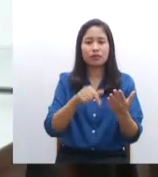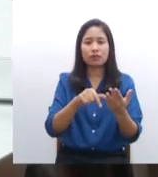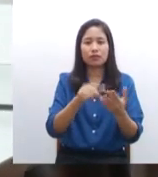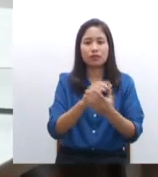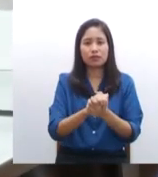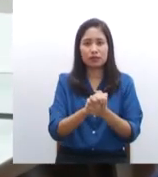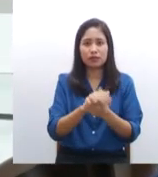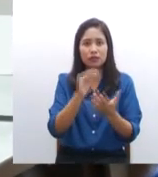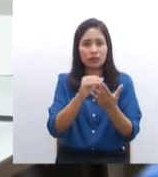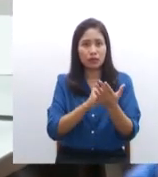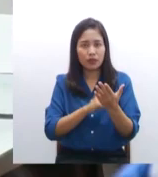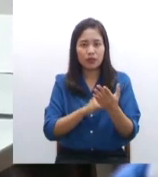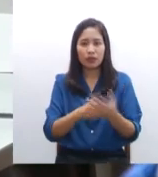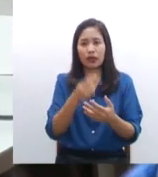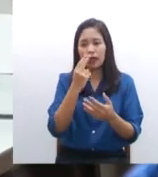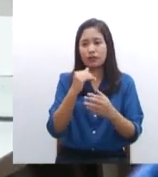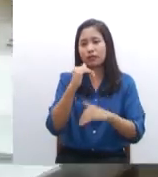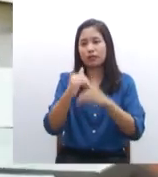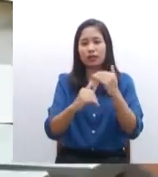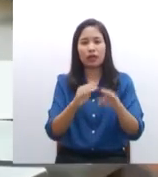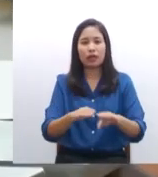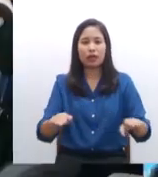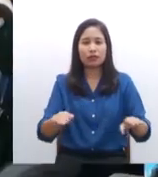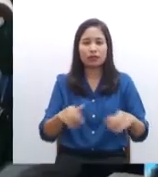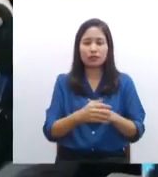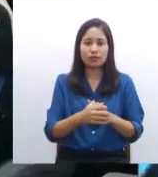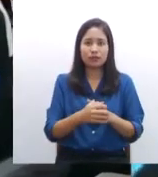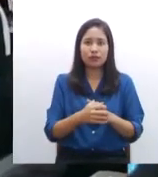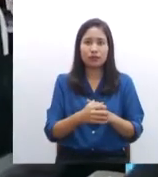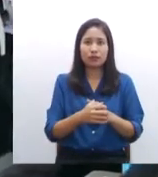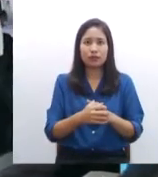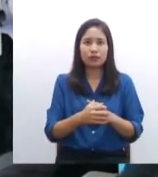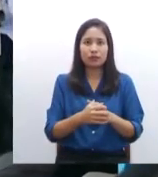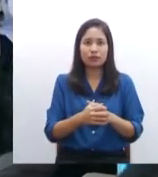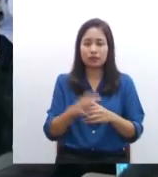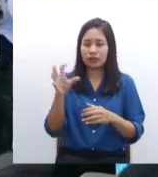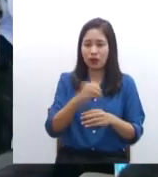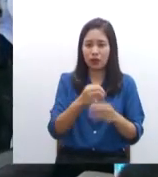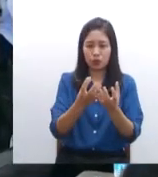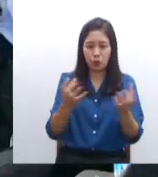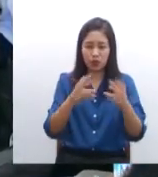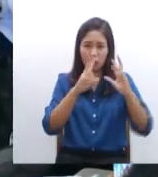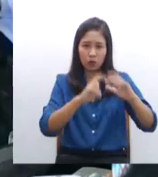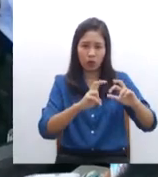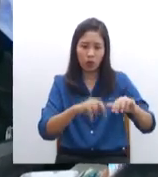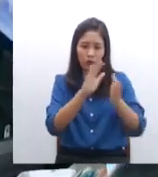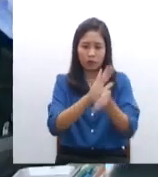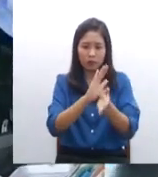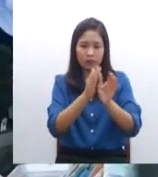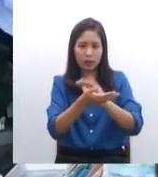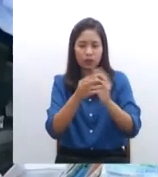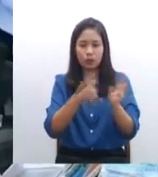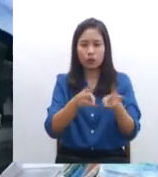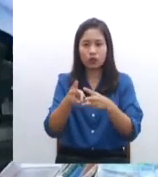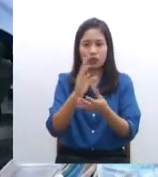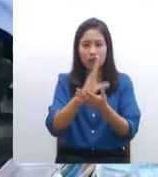ระดับผลสัมฤทธิ์ NT และ ONETวิเคราะห์และนำผลการวิเคราะห์มาปรับกระบวนการจัดการเรียนรู้โด